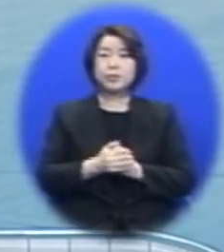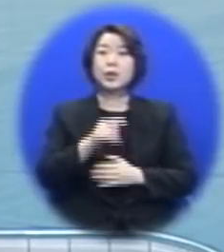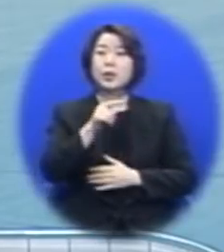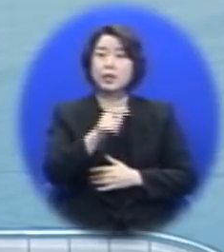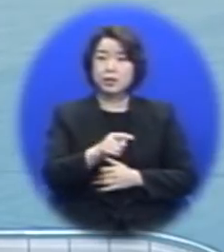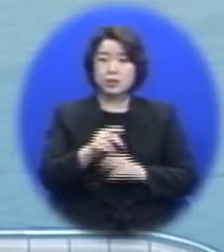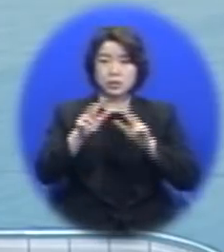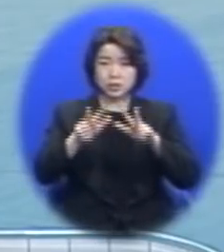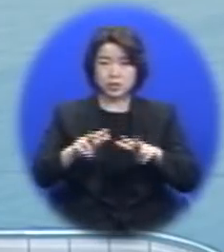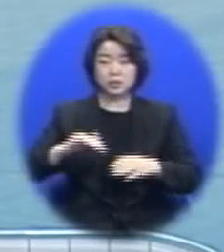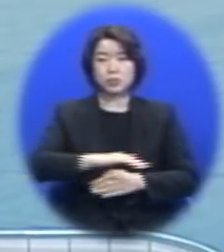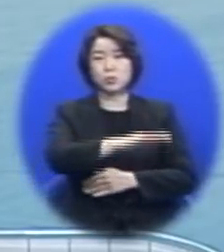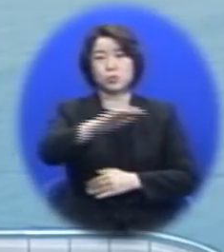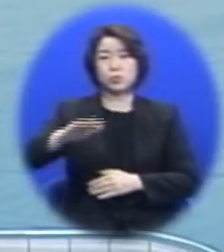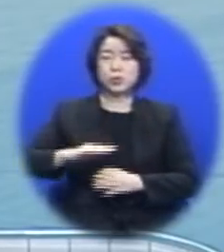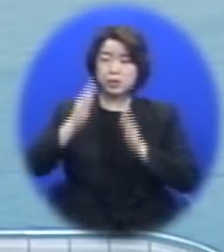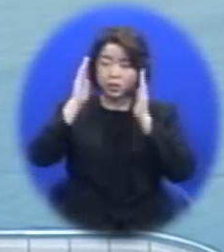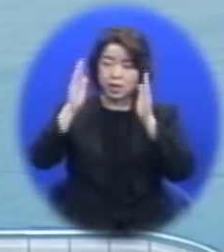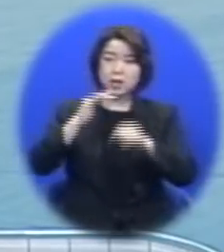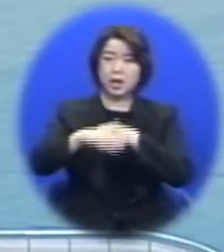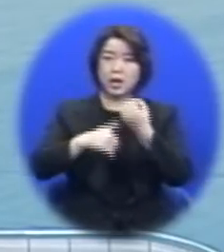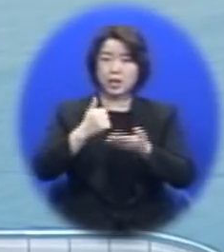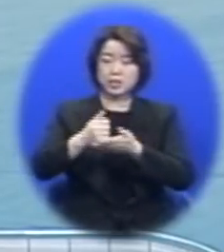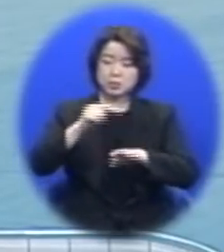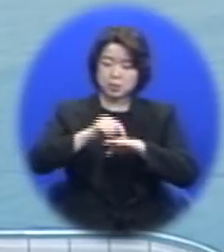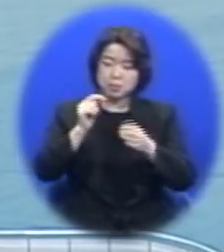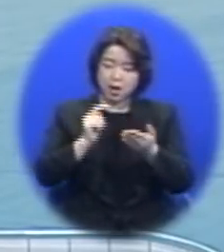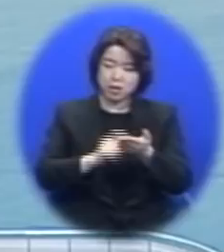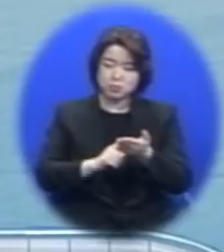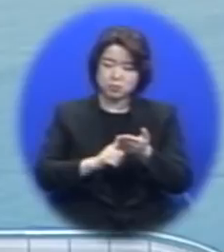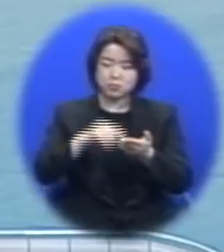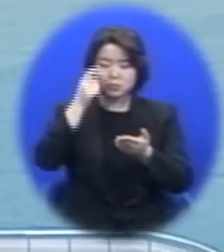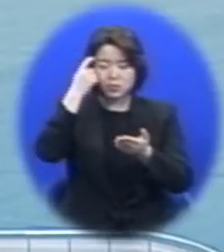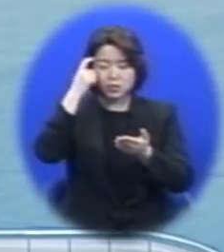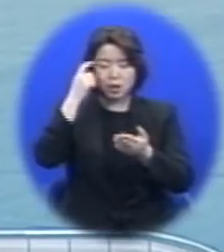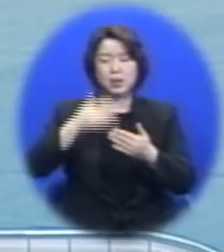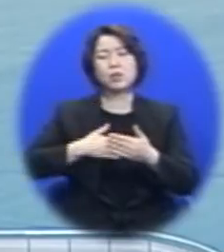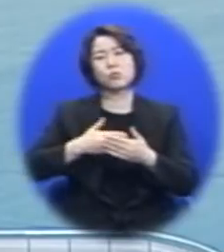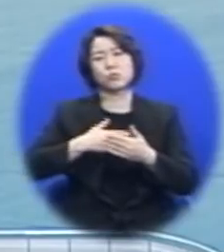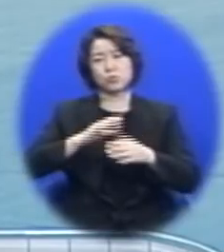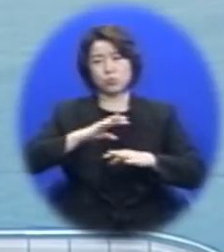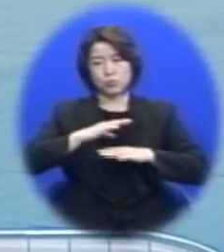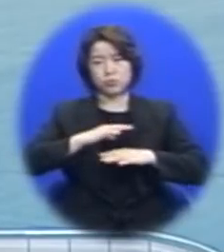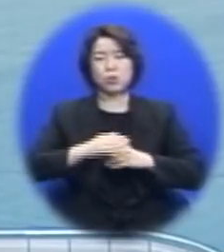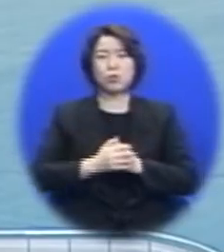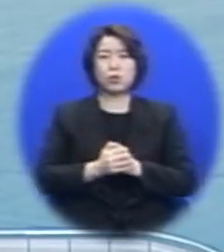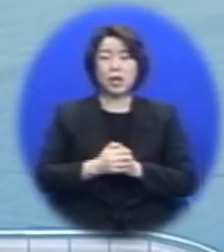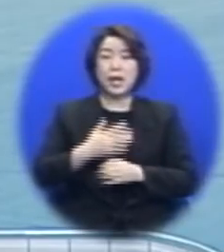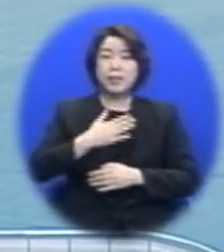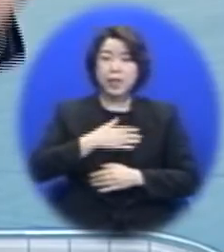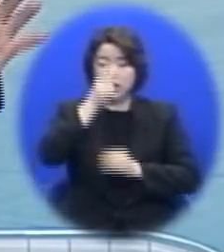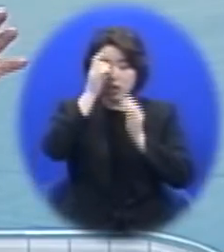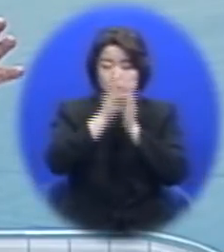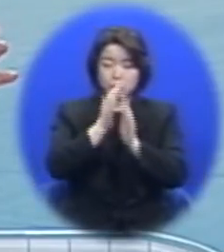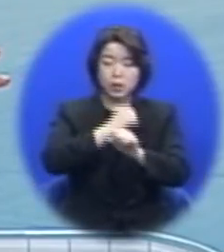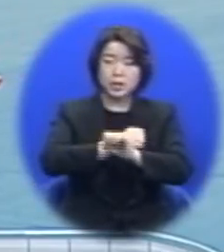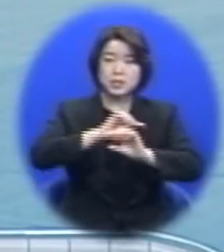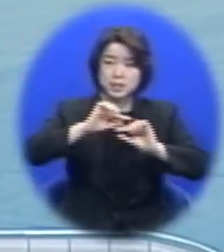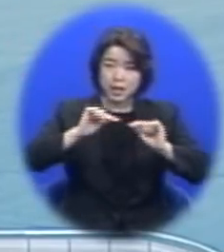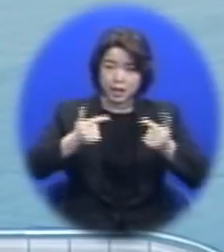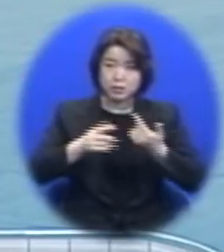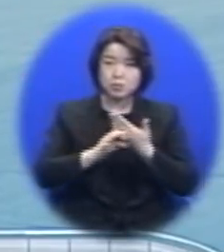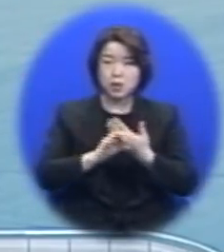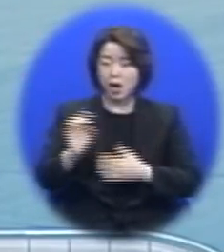이것이 지금 우리를 향한 하나님의 마음일까 봐 두려운 거예요. 내가 기도 안 하면 기도할 사람 아무도